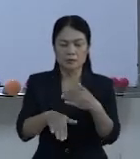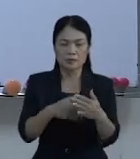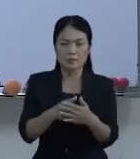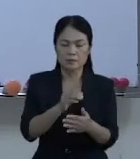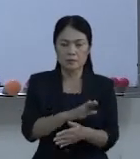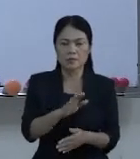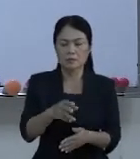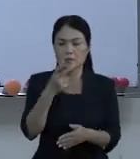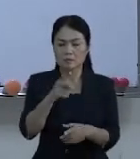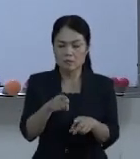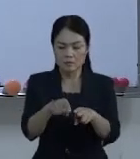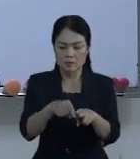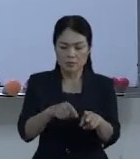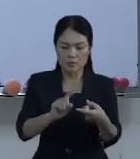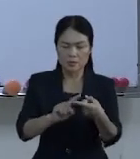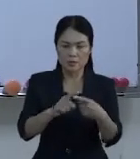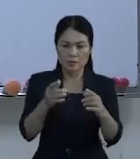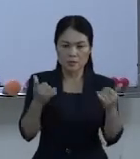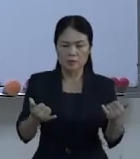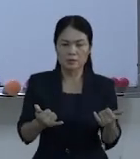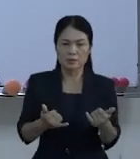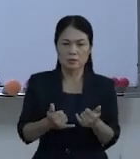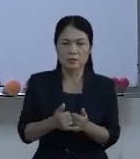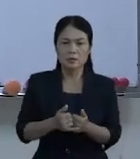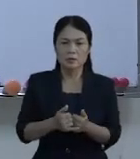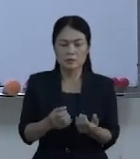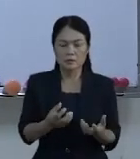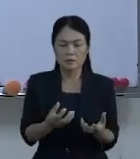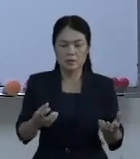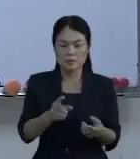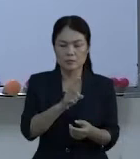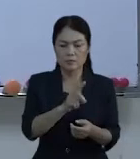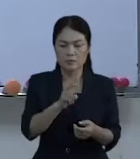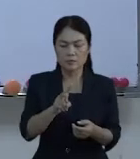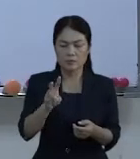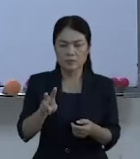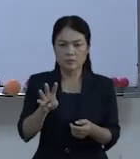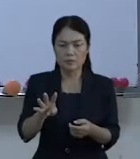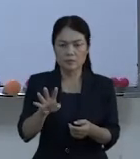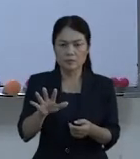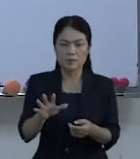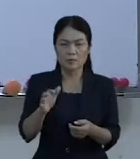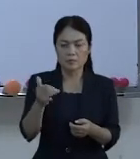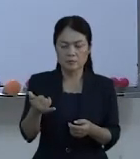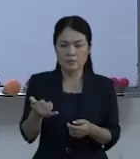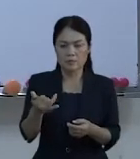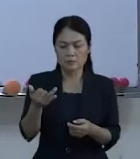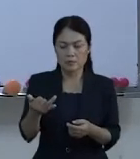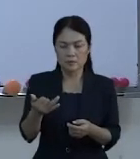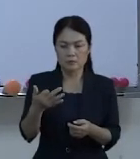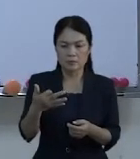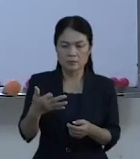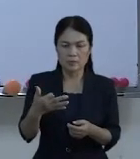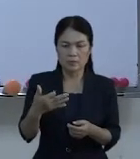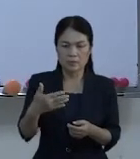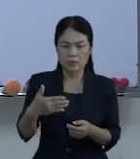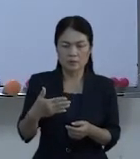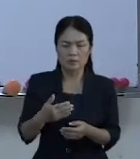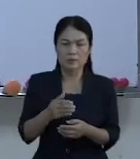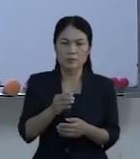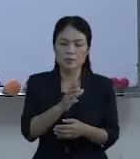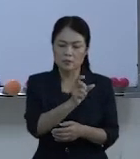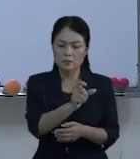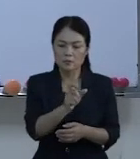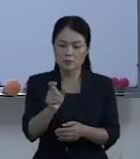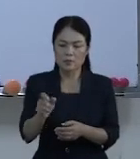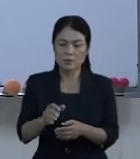con mưa tuột lệnh như ấy cú bảy giờ mán muối pí bảy bốn pram của muối bảy buồn phải lo chẳng